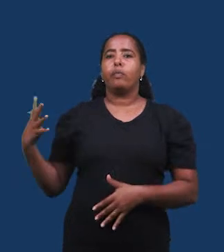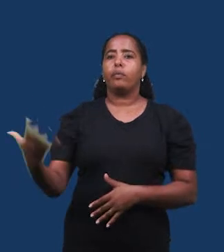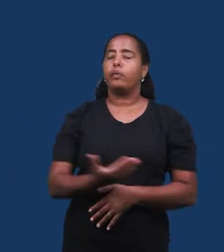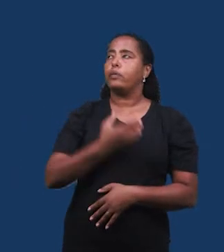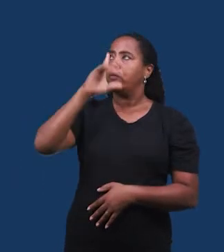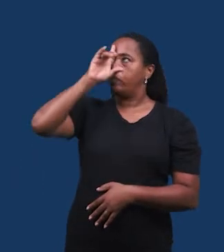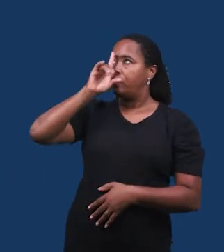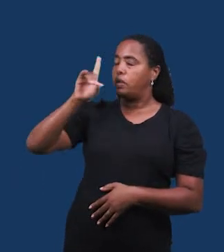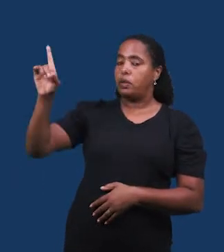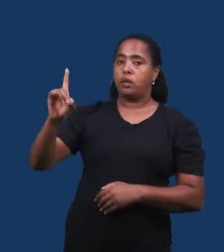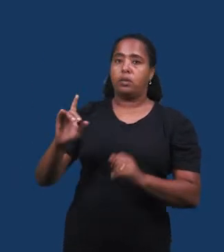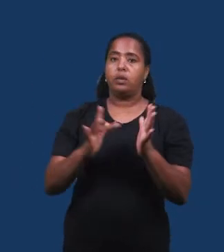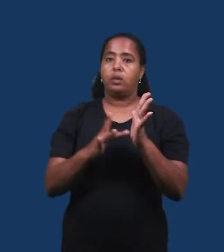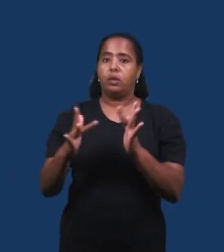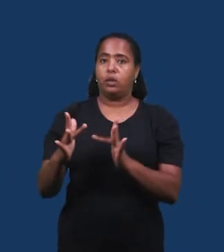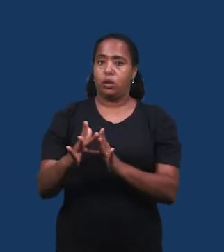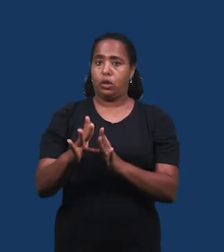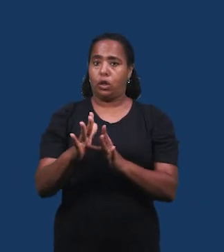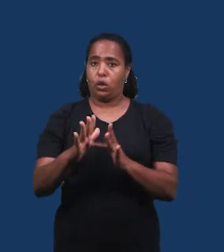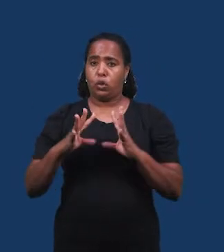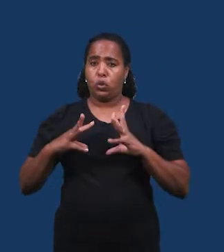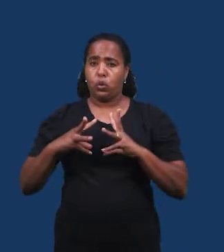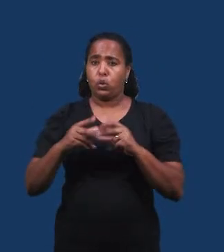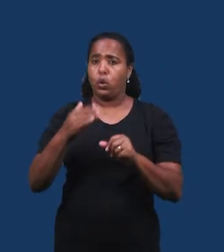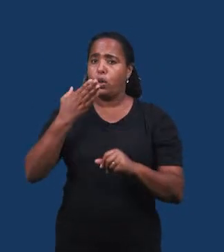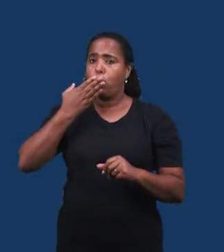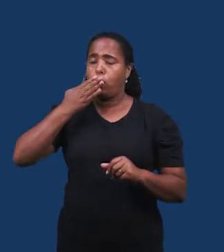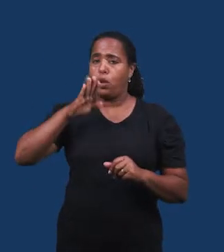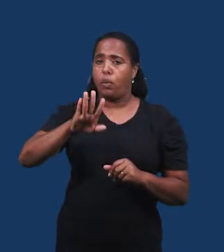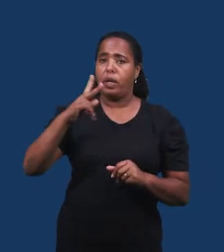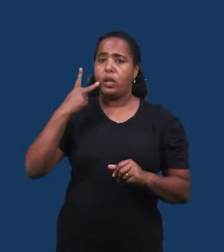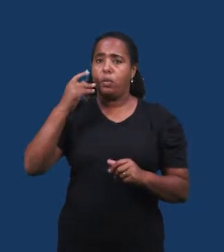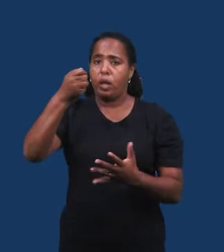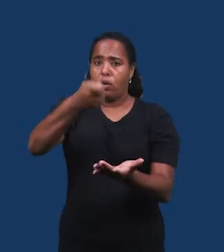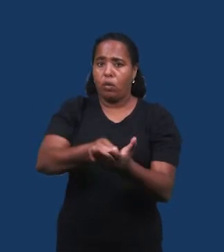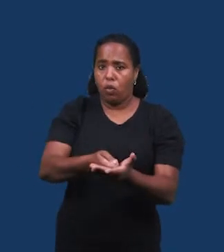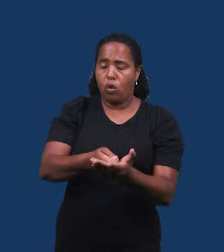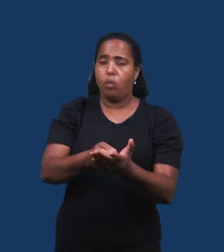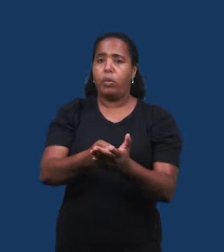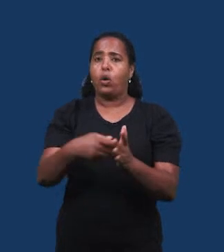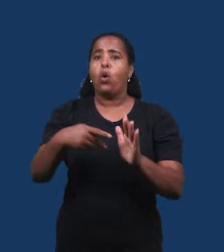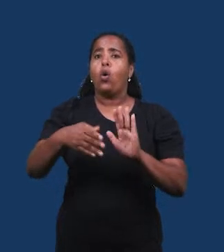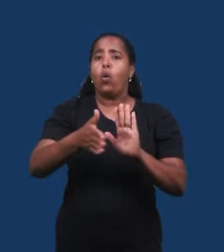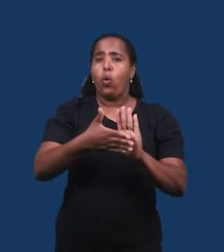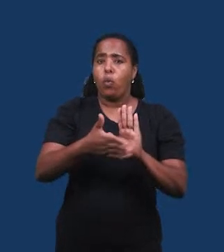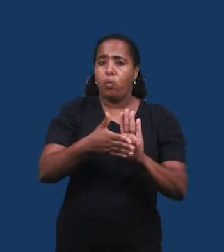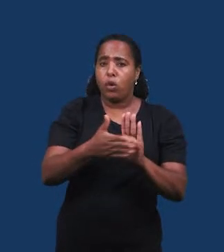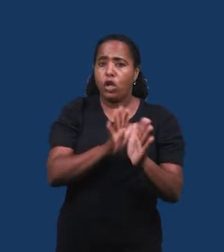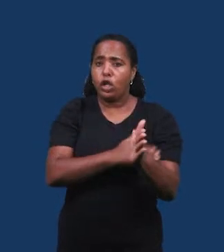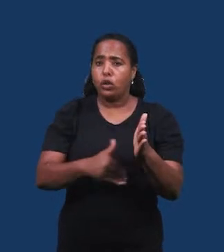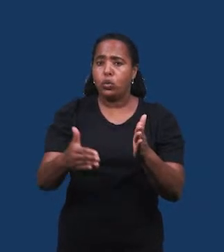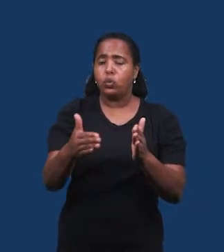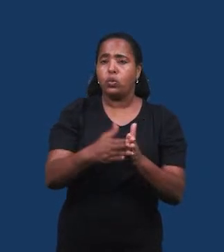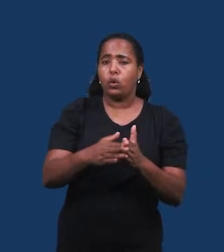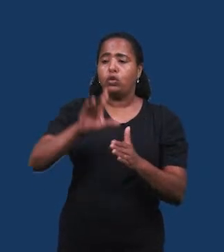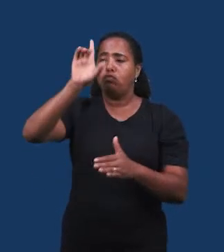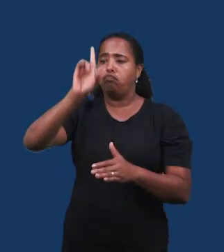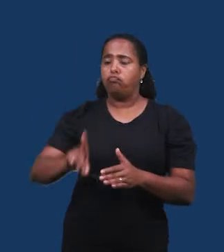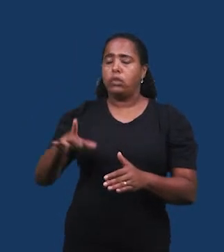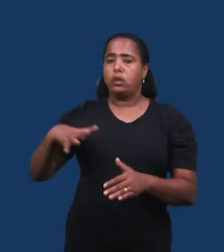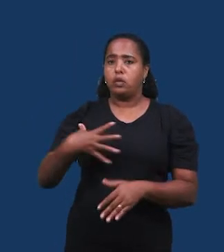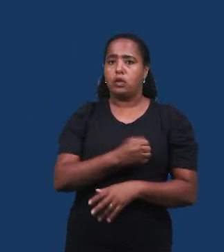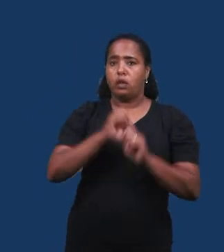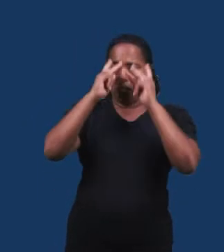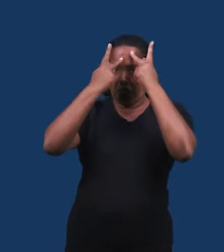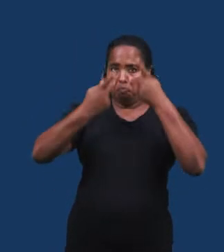été ouvert un nouveau chemin pour adoration à Dieu. Jésus a accompli toute parole du Père. Il